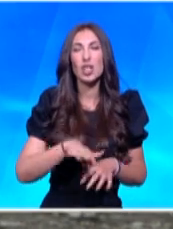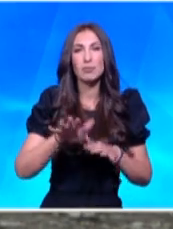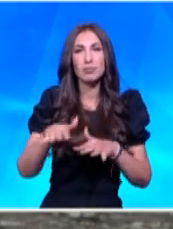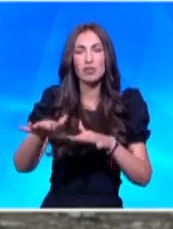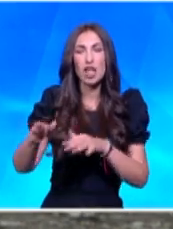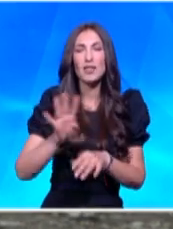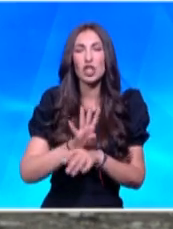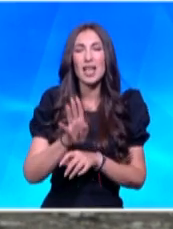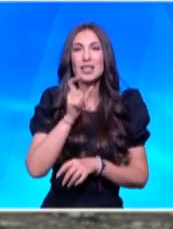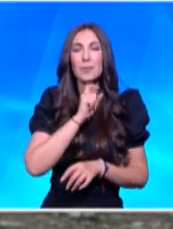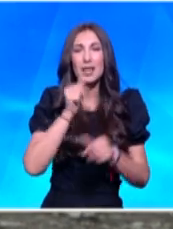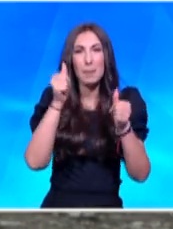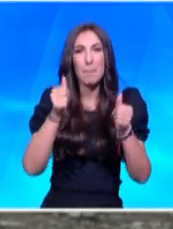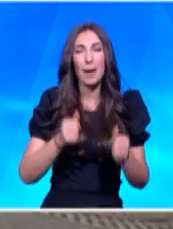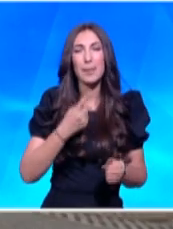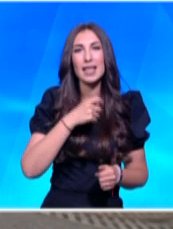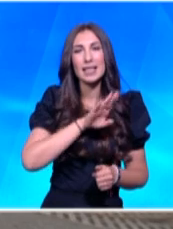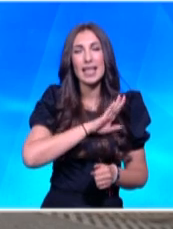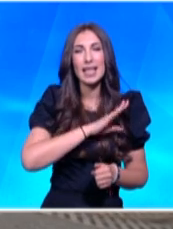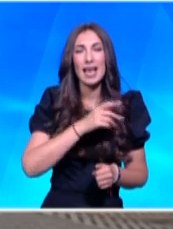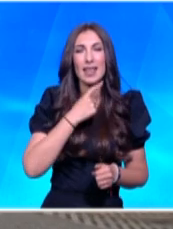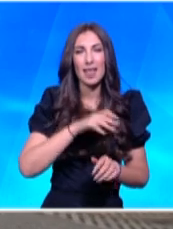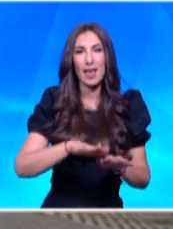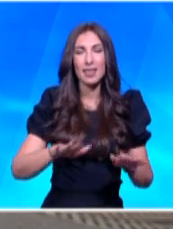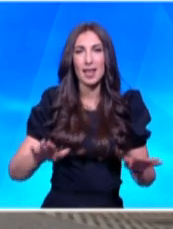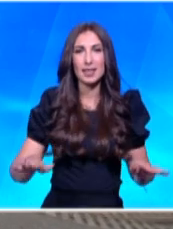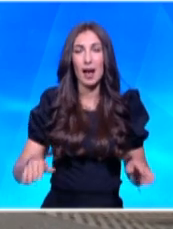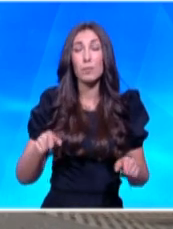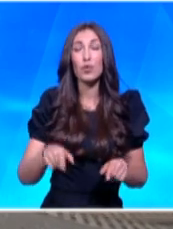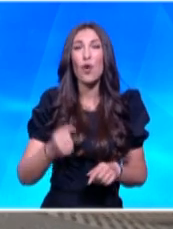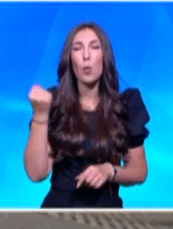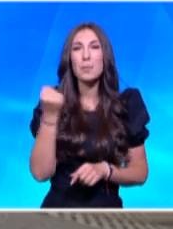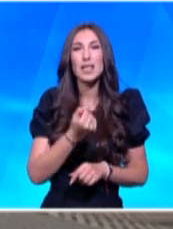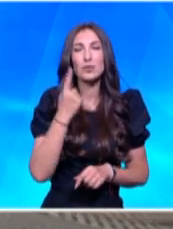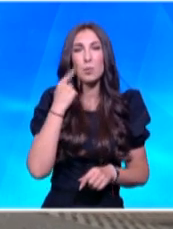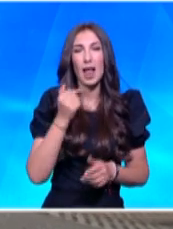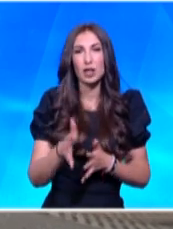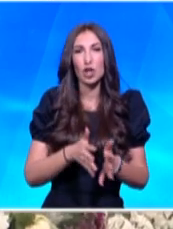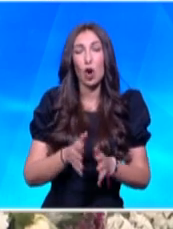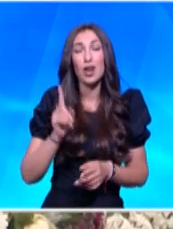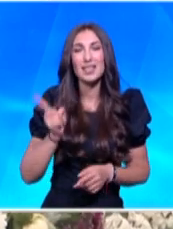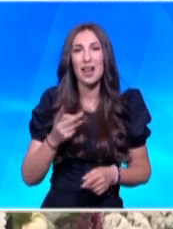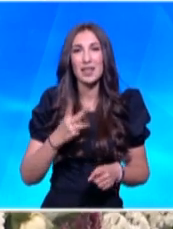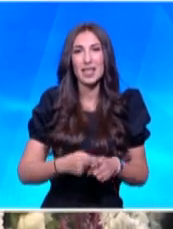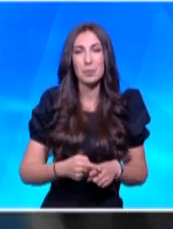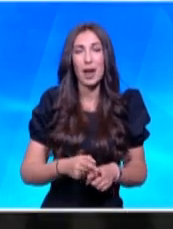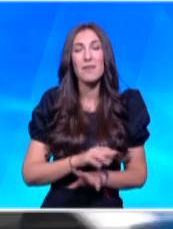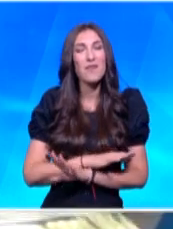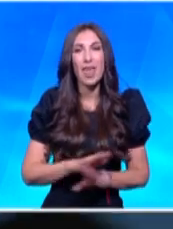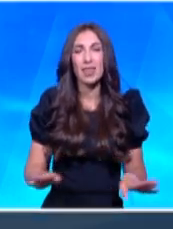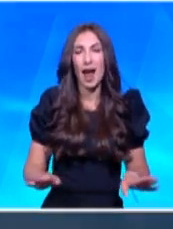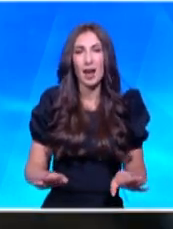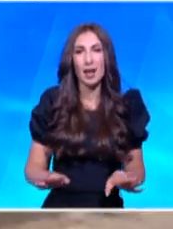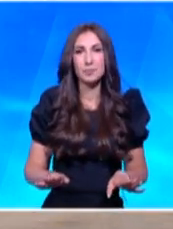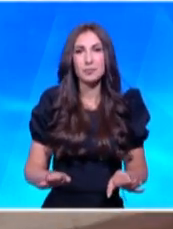14 септември в памет на загиналите на пътя деца. Това убийство на млади хора трябва да спре незабавно.